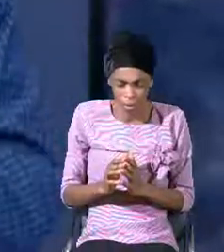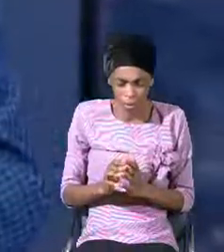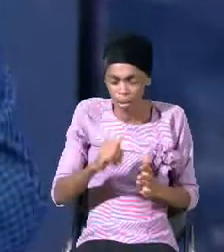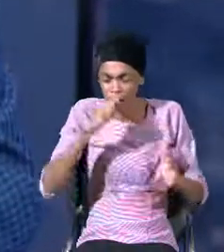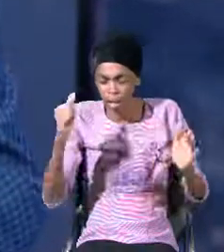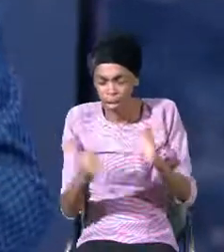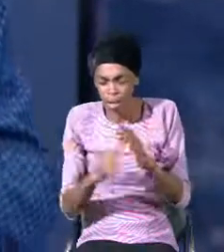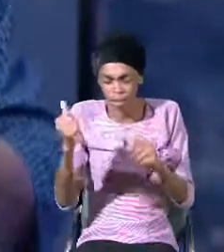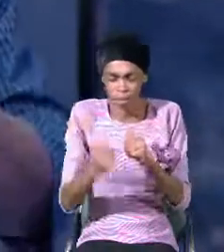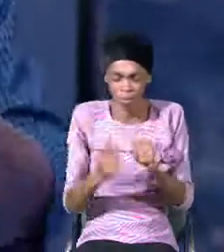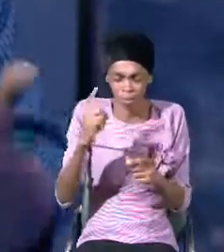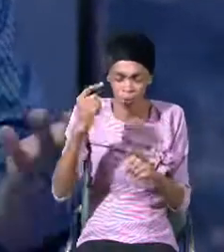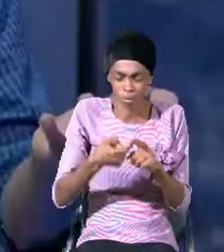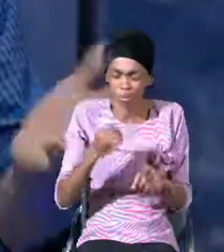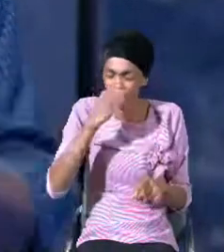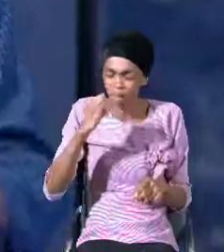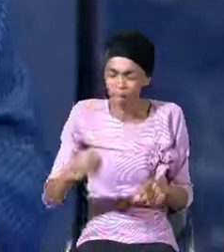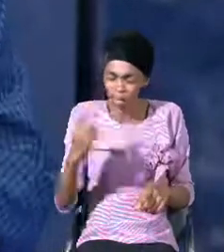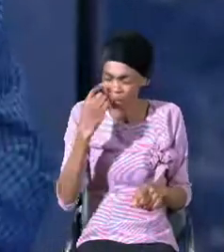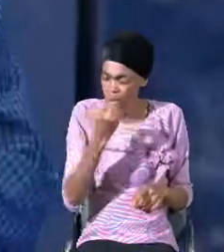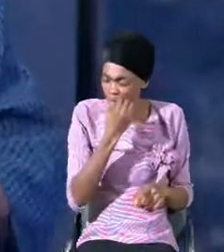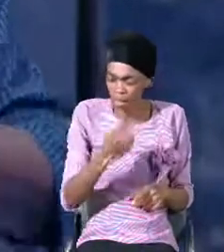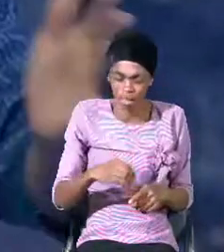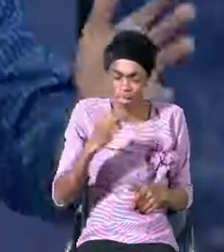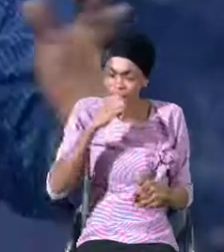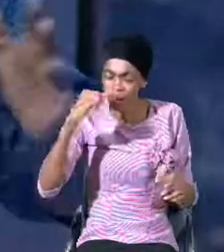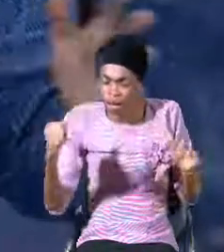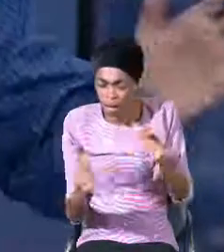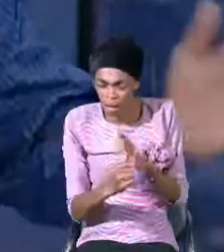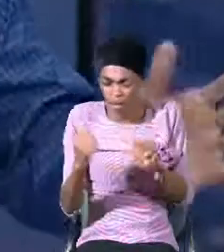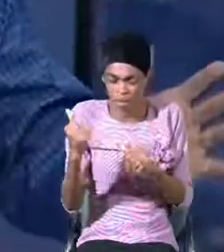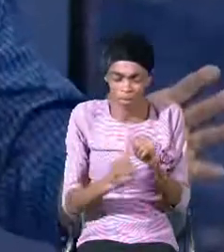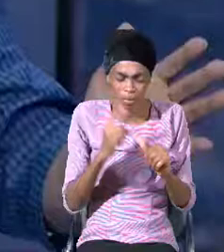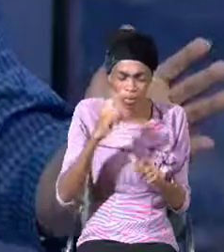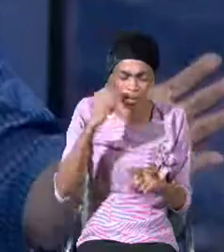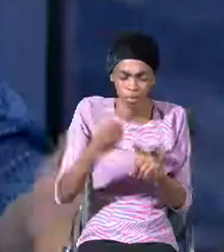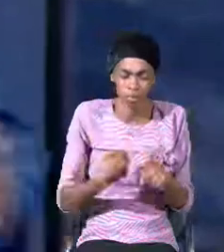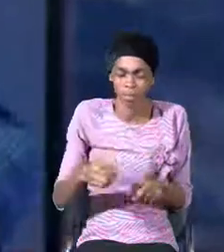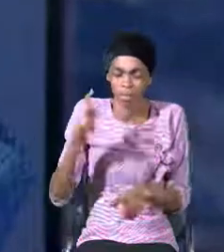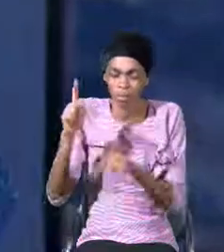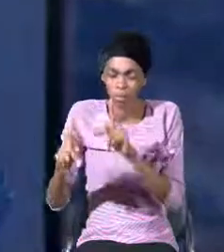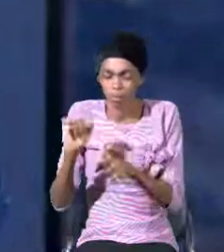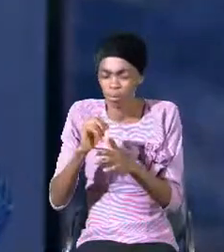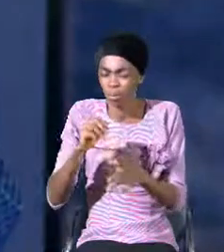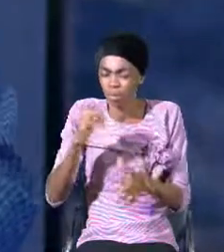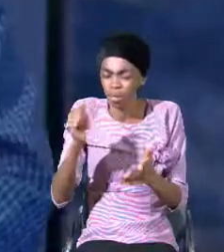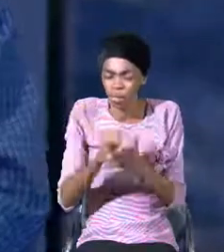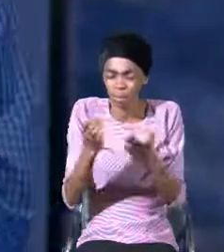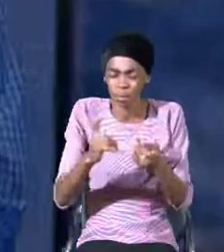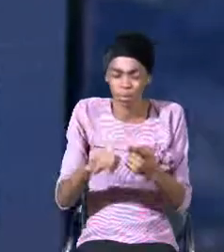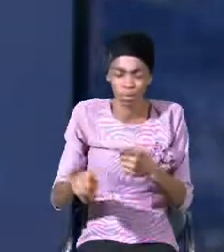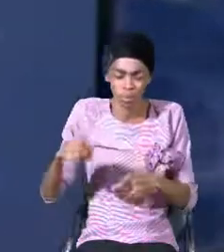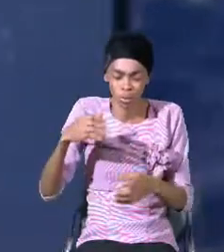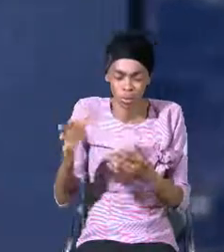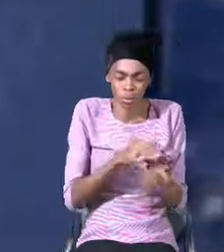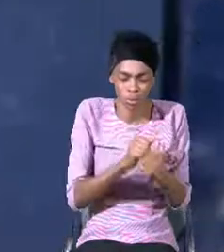Cache chacun des yeux maléfiques. Protège chacun de ceux qui veulent nuire à leur